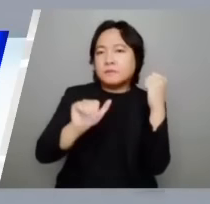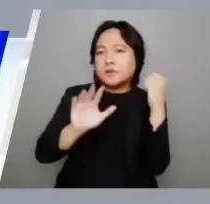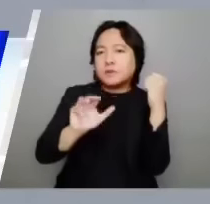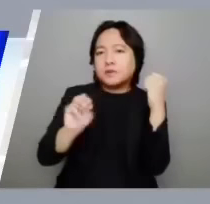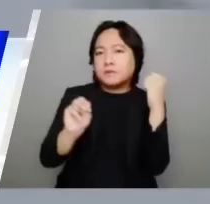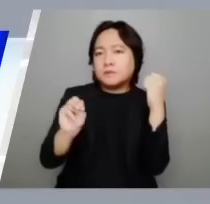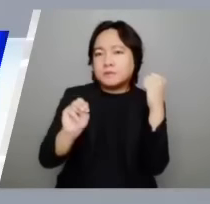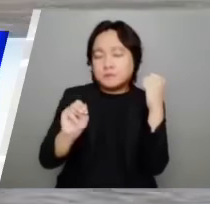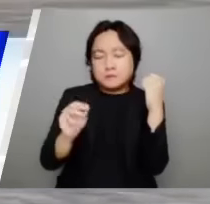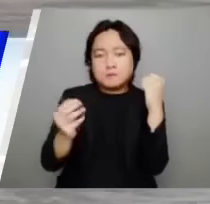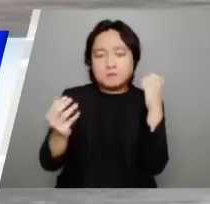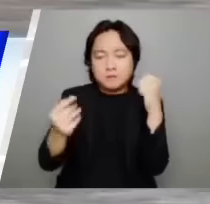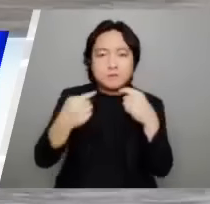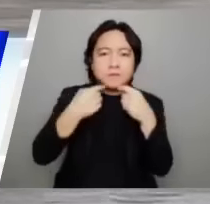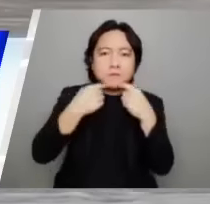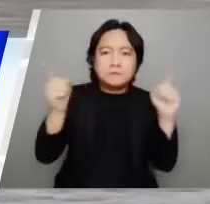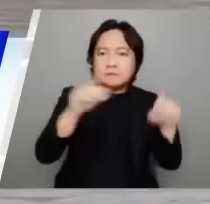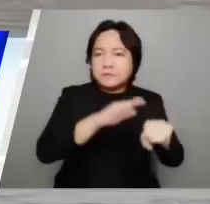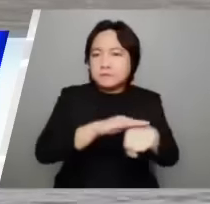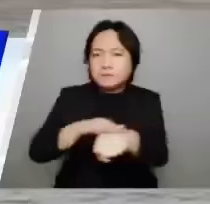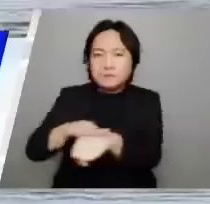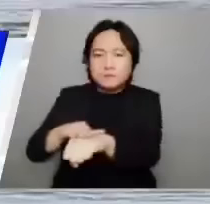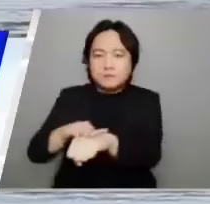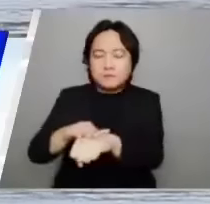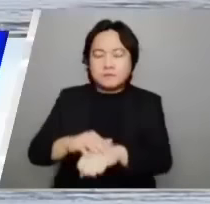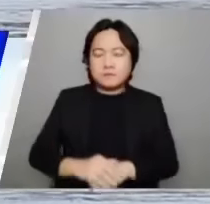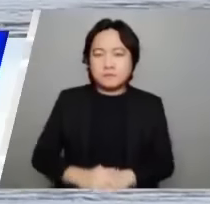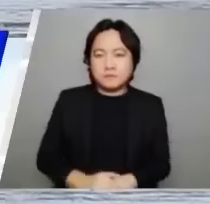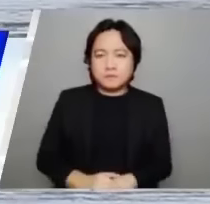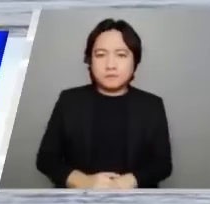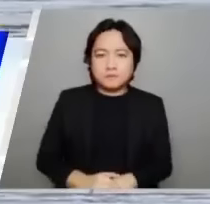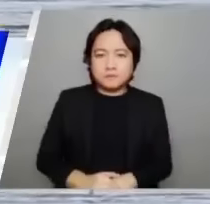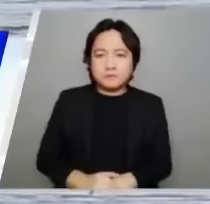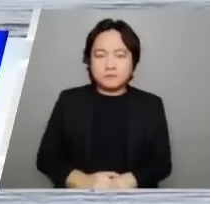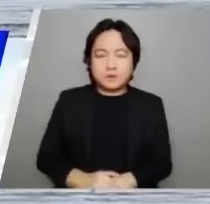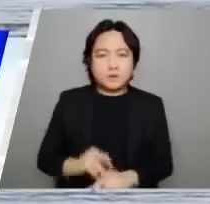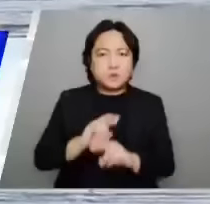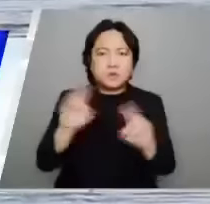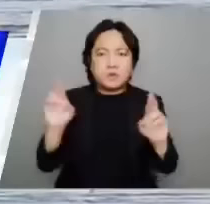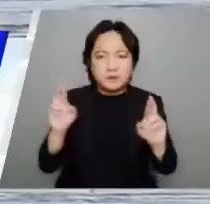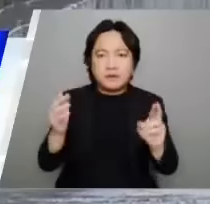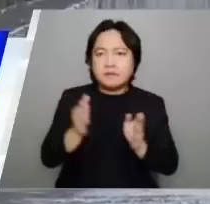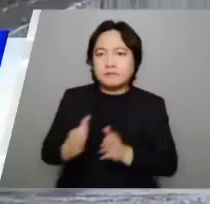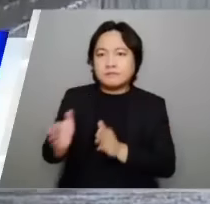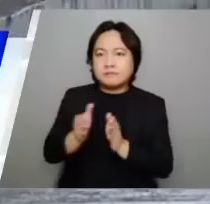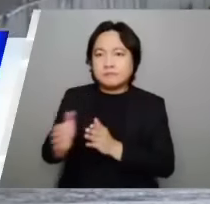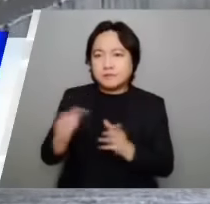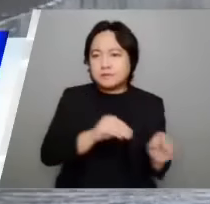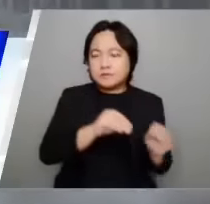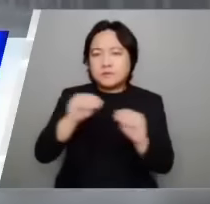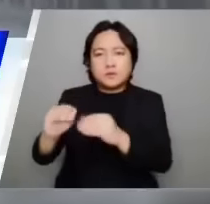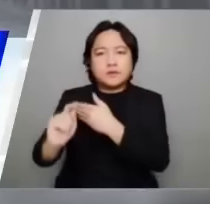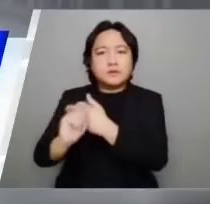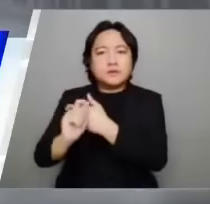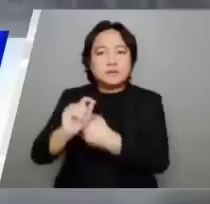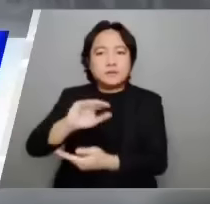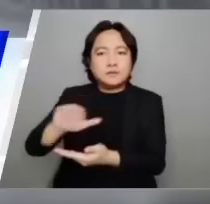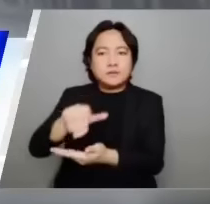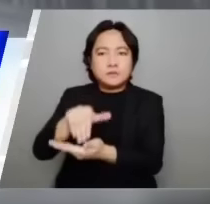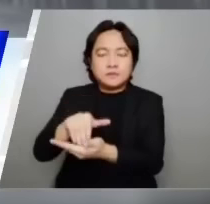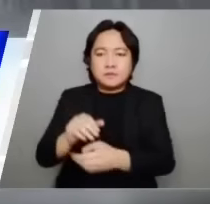sa 15 meters ang antas ng tubig sa ilog, nagsagawa na ng preemptive evacuation ang mga otoridad. Binuksan din